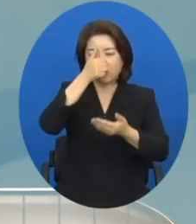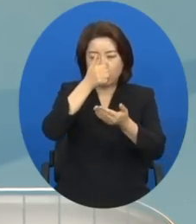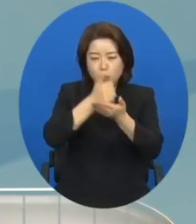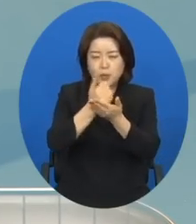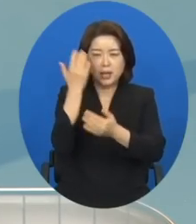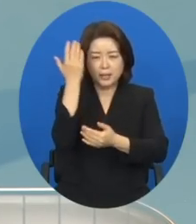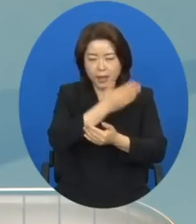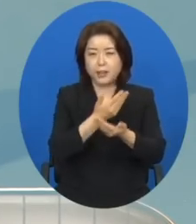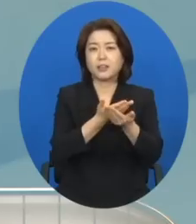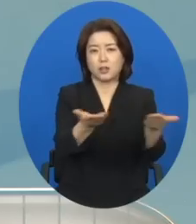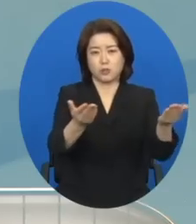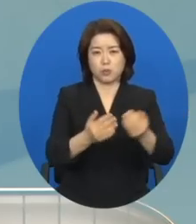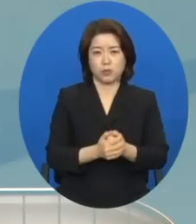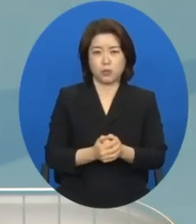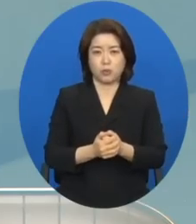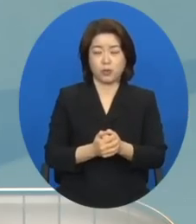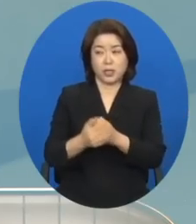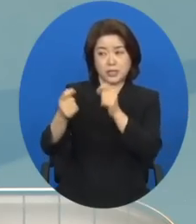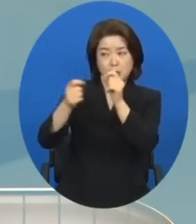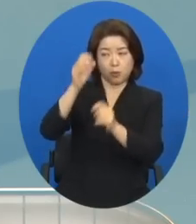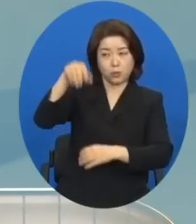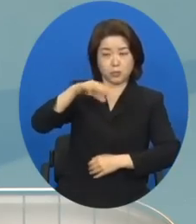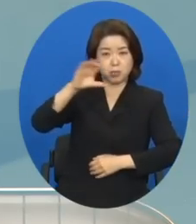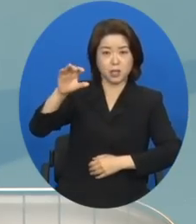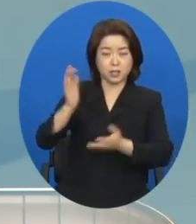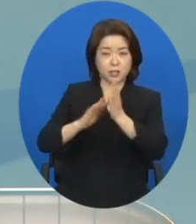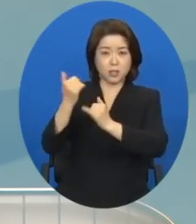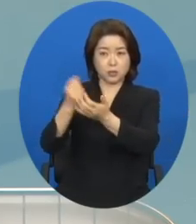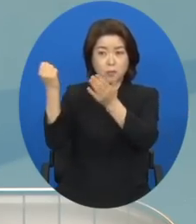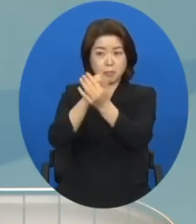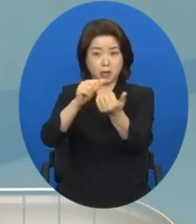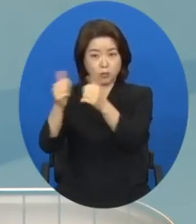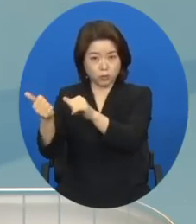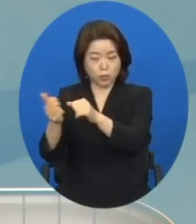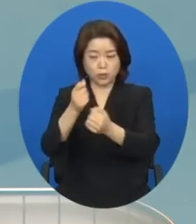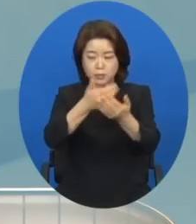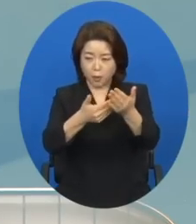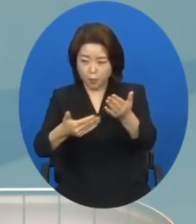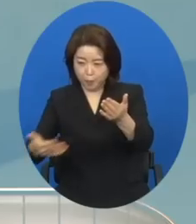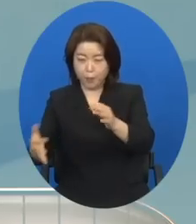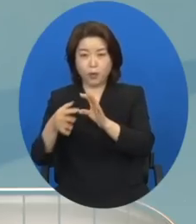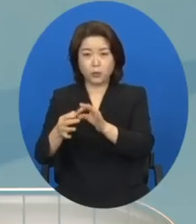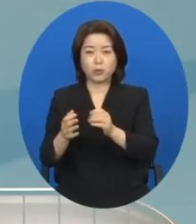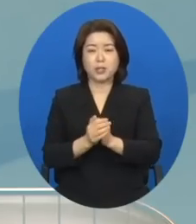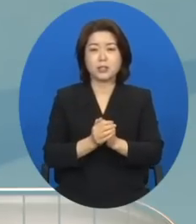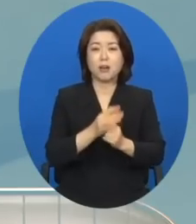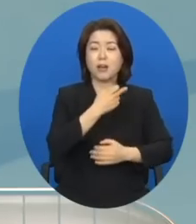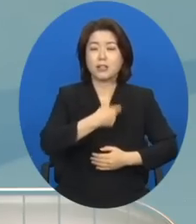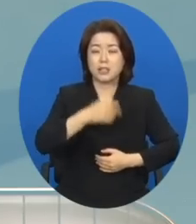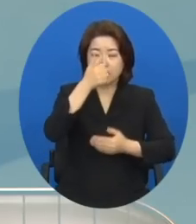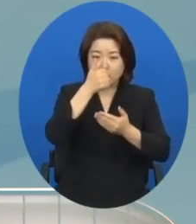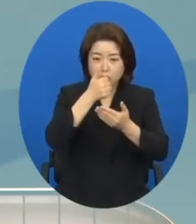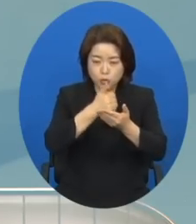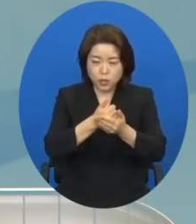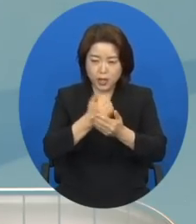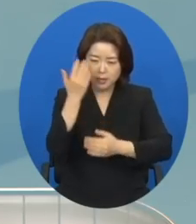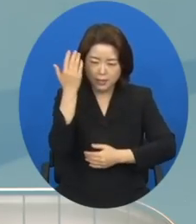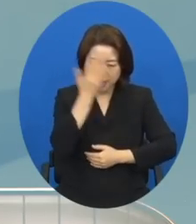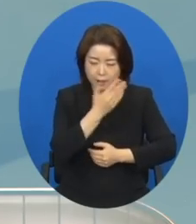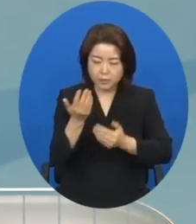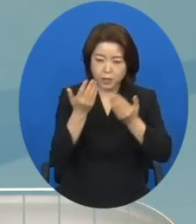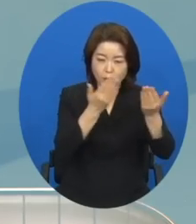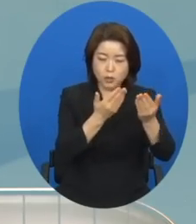이제 곧 십자가에서 예수님이 죽으시고 바로 십자가의 보혈을 통해서 제자들의 죄를 씻어주신다라는 것을